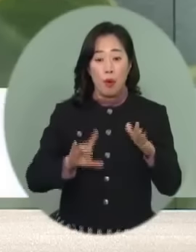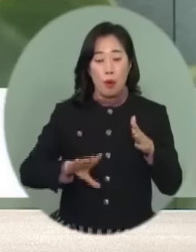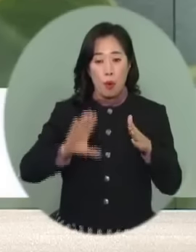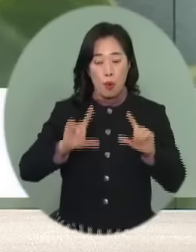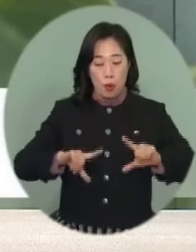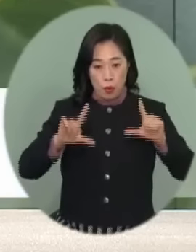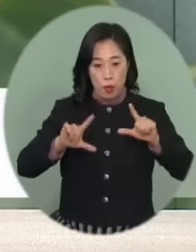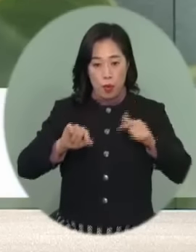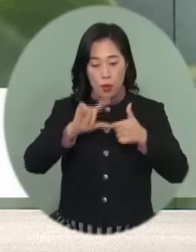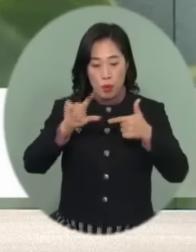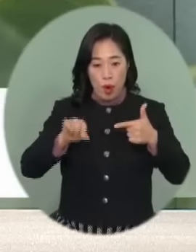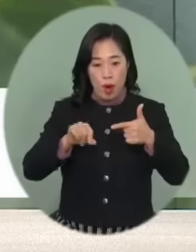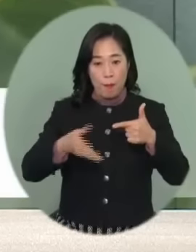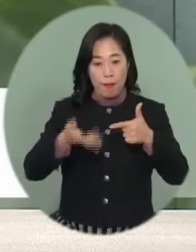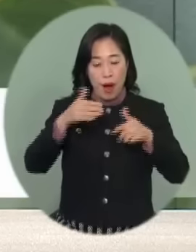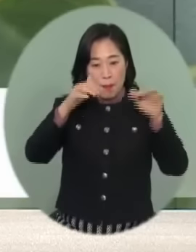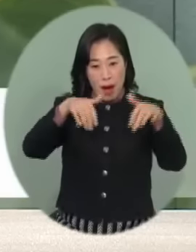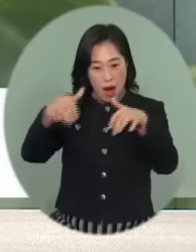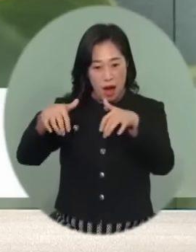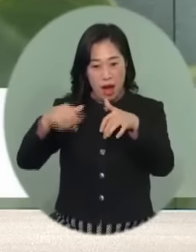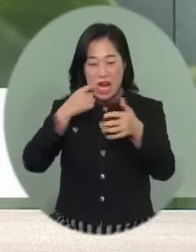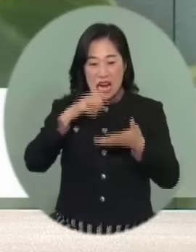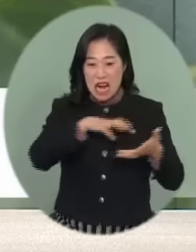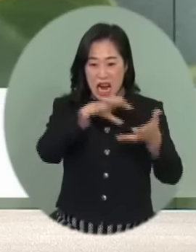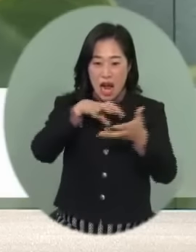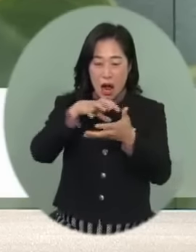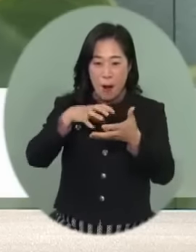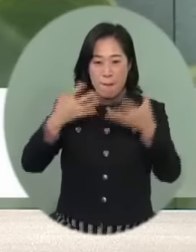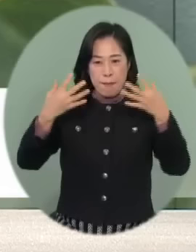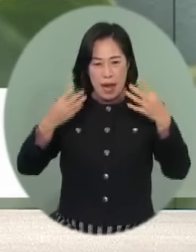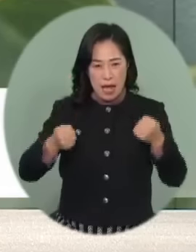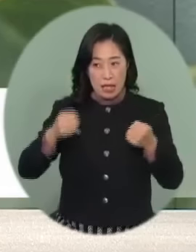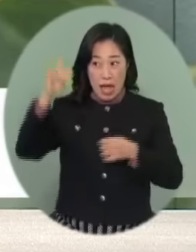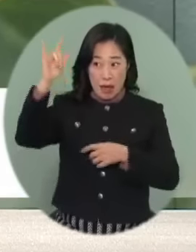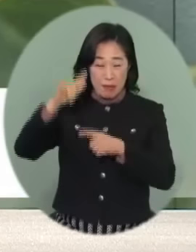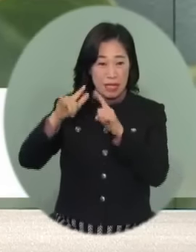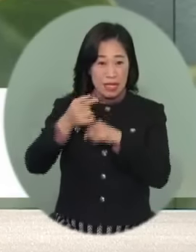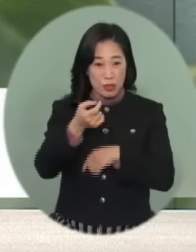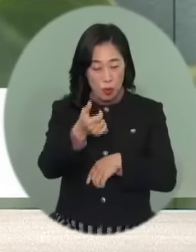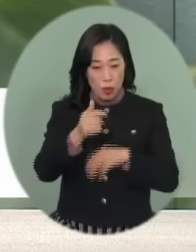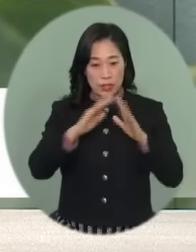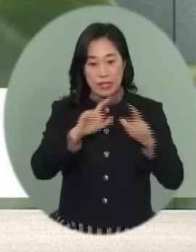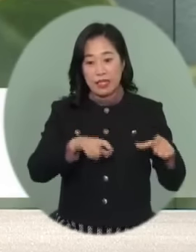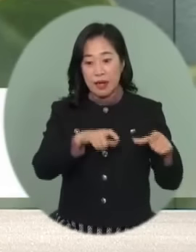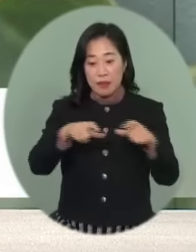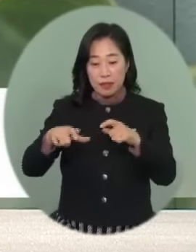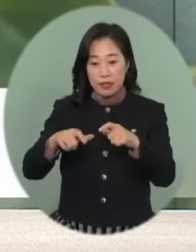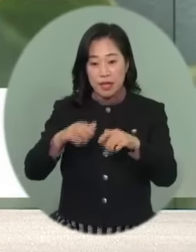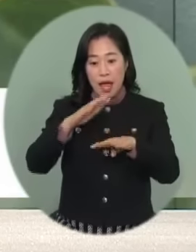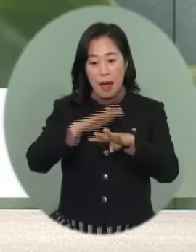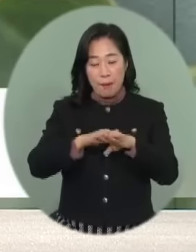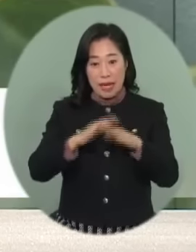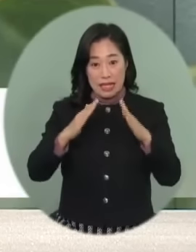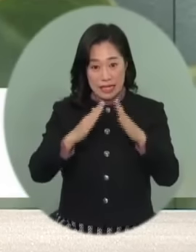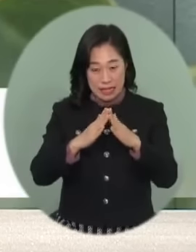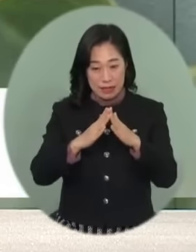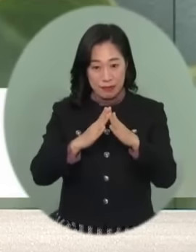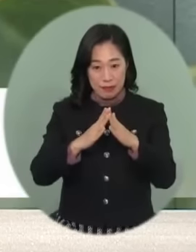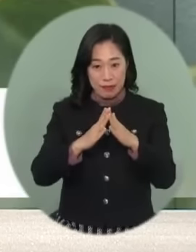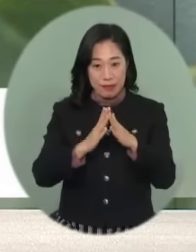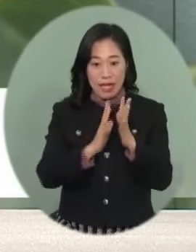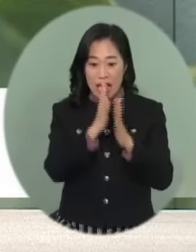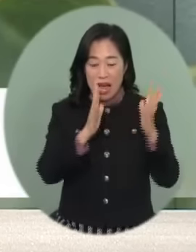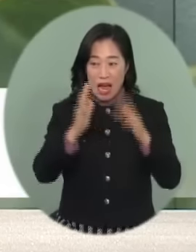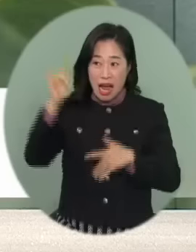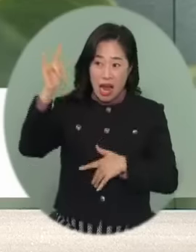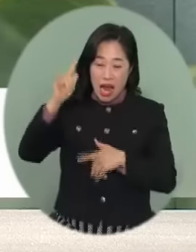올해 초부터 비가 오고 구름 낀 날이 많아 햇빛 보기가 힘들었는데요. 전남 지역의 농가들은 이 때문에 식물이 광합성을